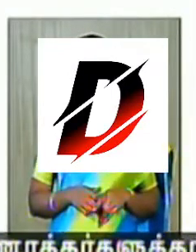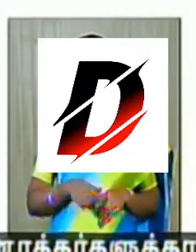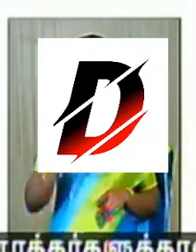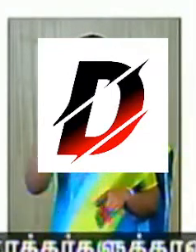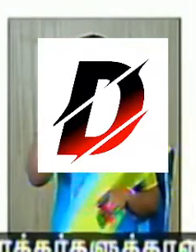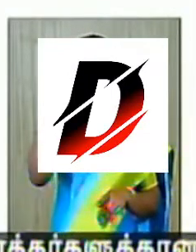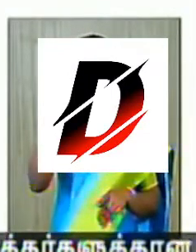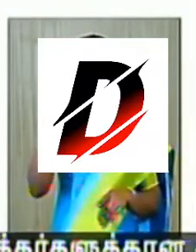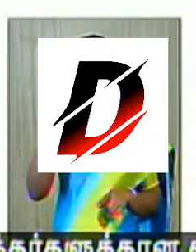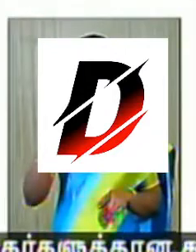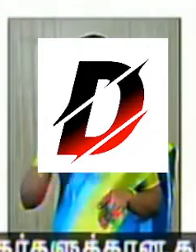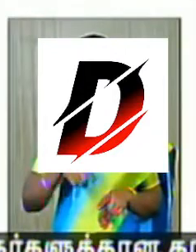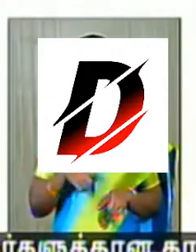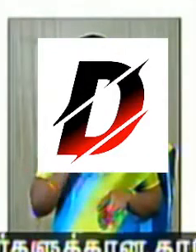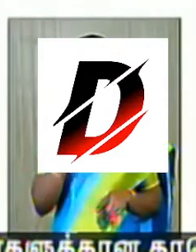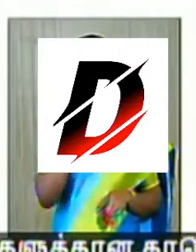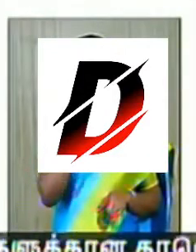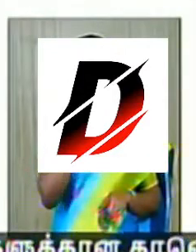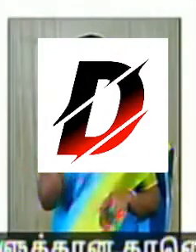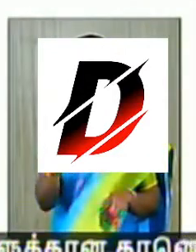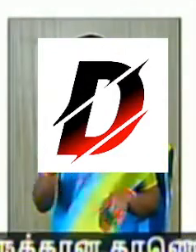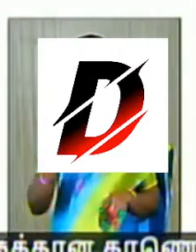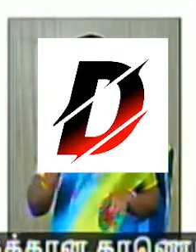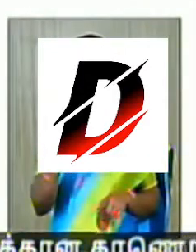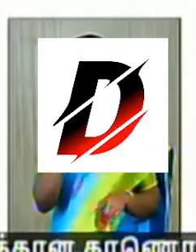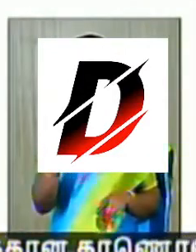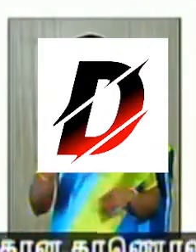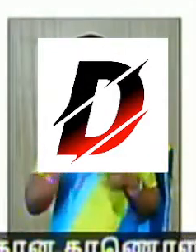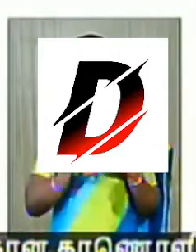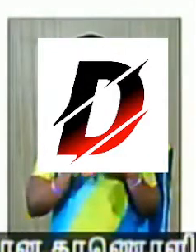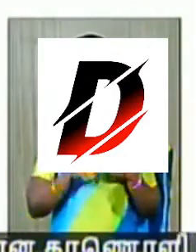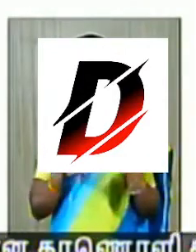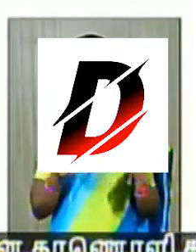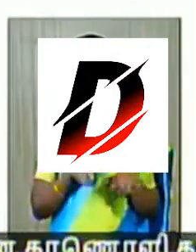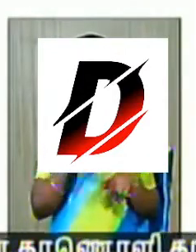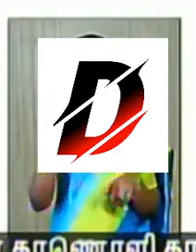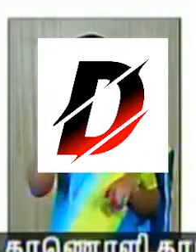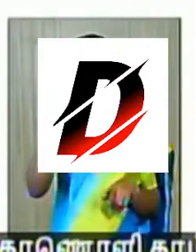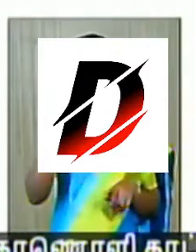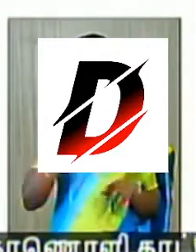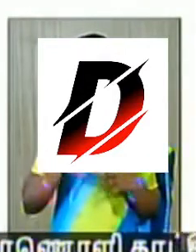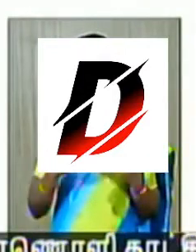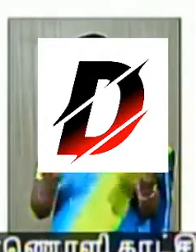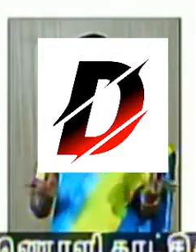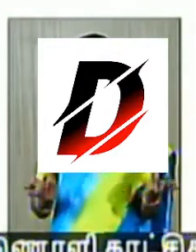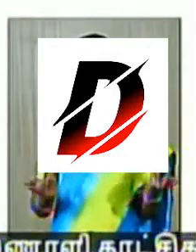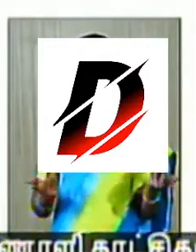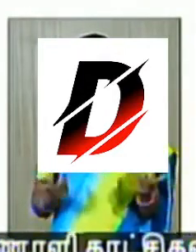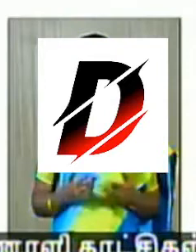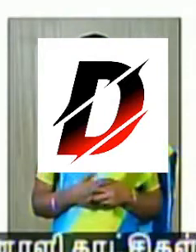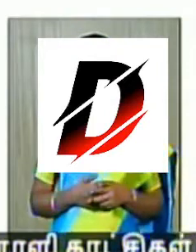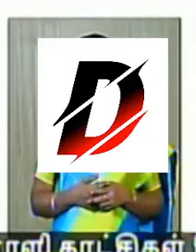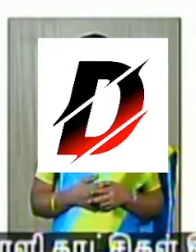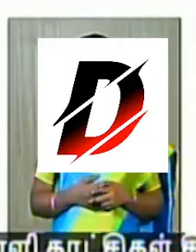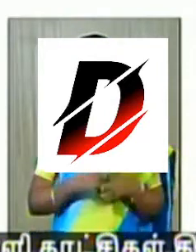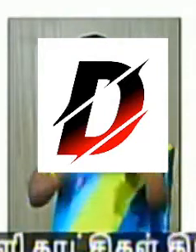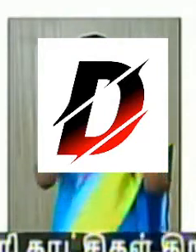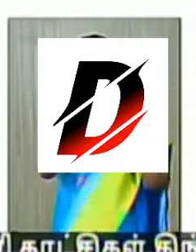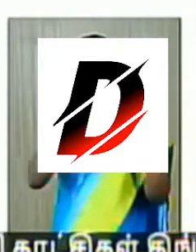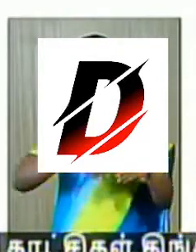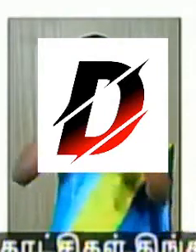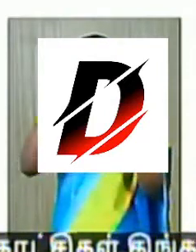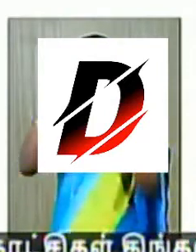எண்கள் அடிக்கிற மாதிரி வருதா, 1+1-1 ஒரே நம்பர் வருதா, அந்த மாதிரி இங்கே எதுவுமே இல்லை. அப்போ நம்ம எப்பயும் பண்ற மாதிரி கூட்டி